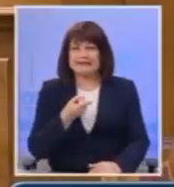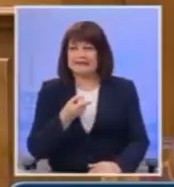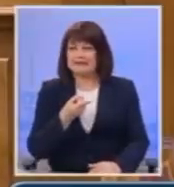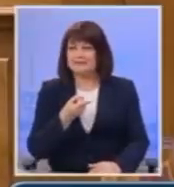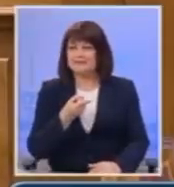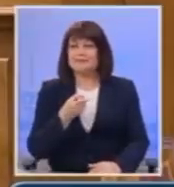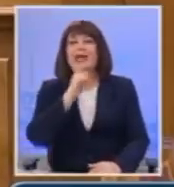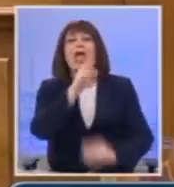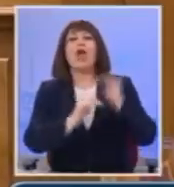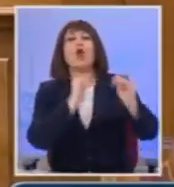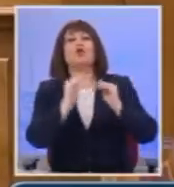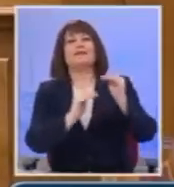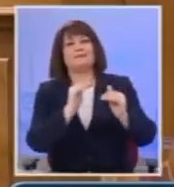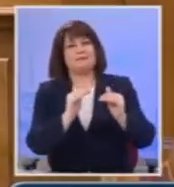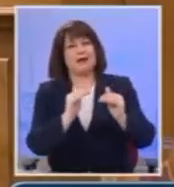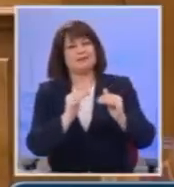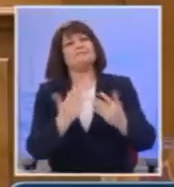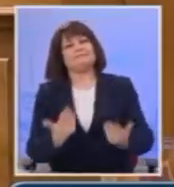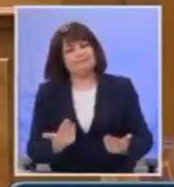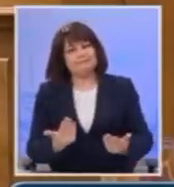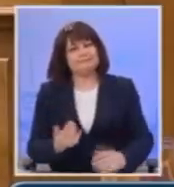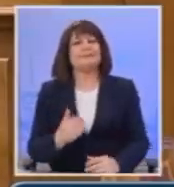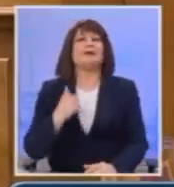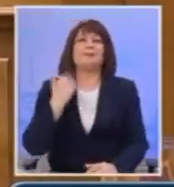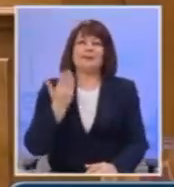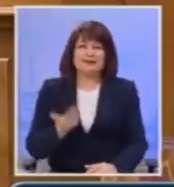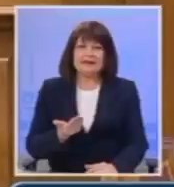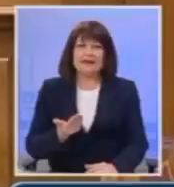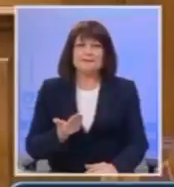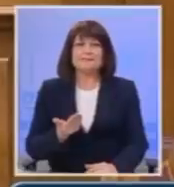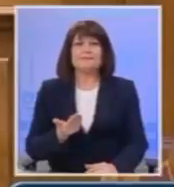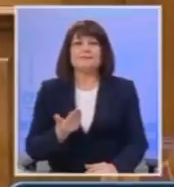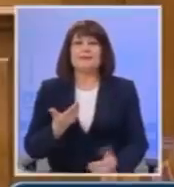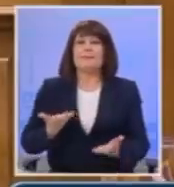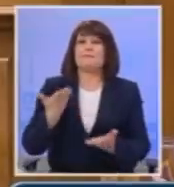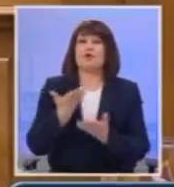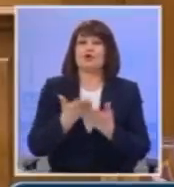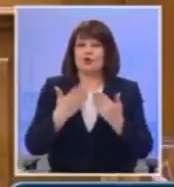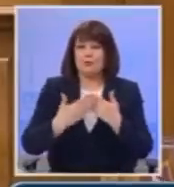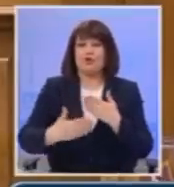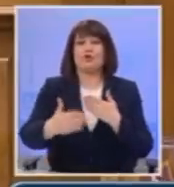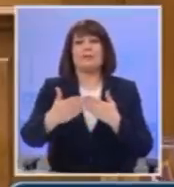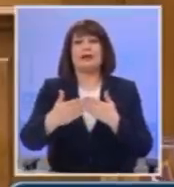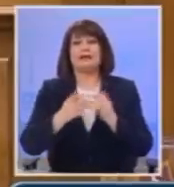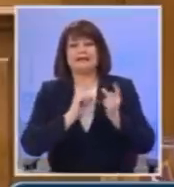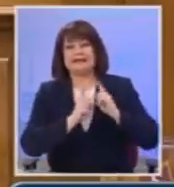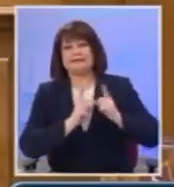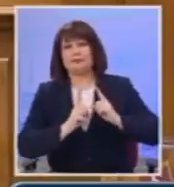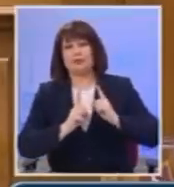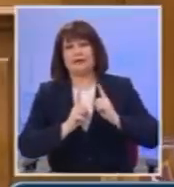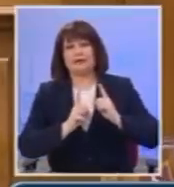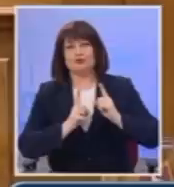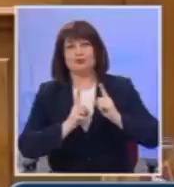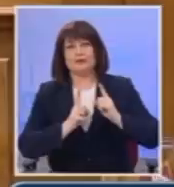κατατίθετε τα ερωτήματα ενώπιον του σώματος. Συνεπώς θα σας πρότεινα από εδώ και στο εξής να συμφωνήσουμε, και